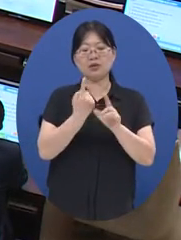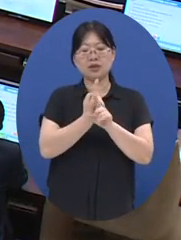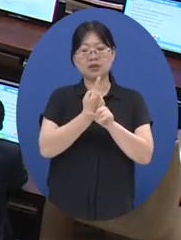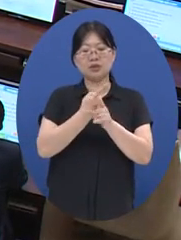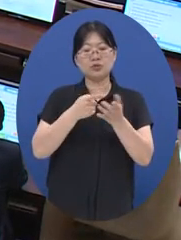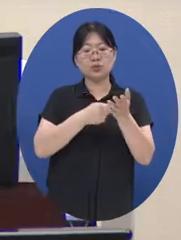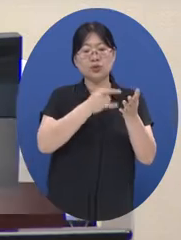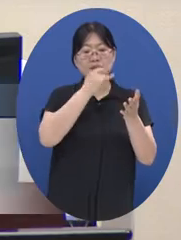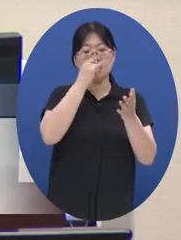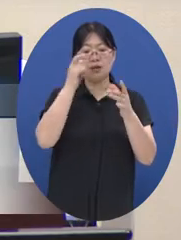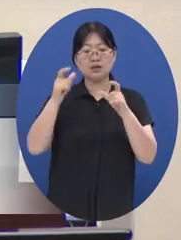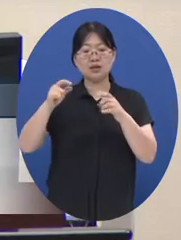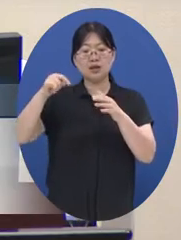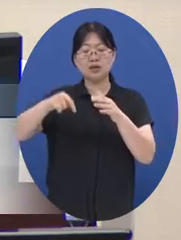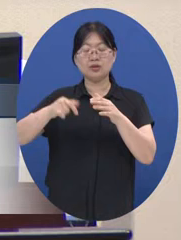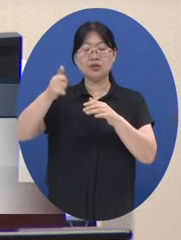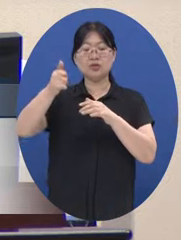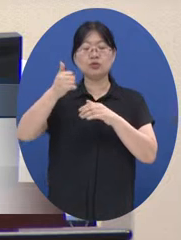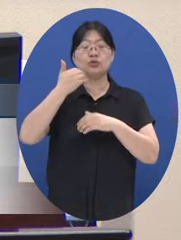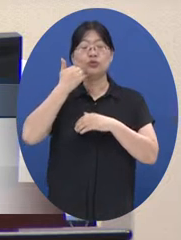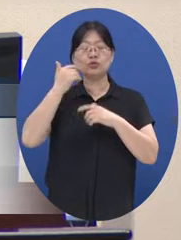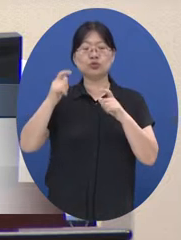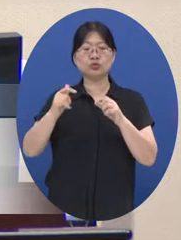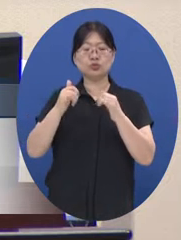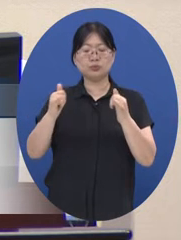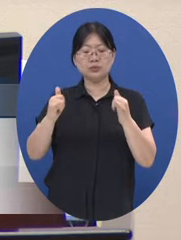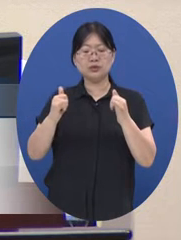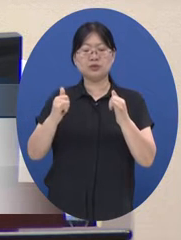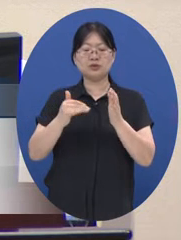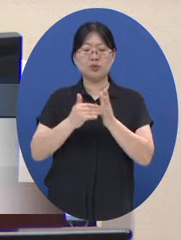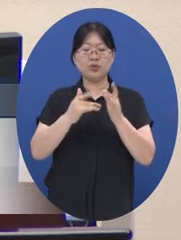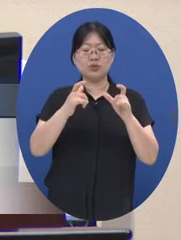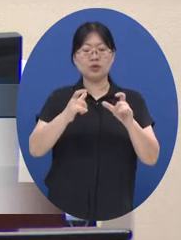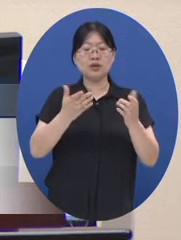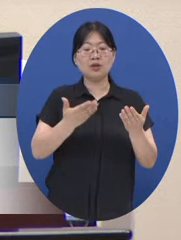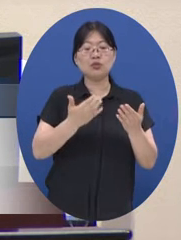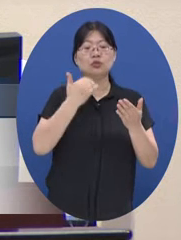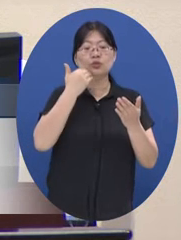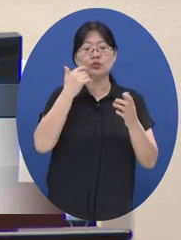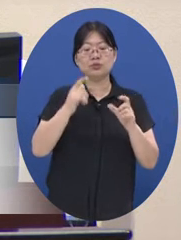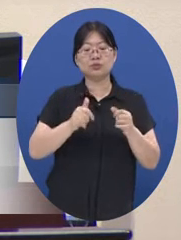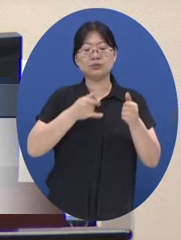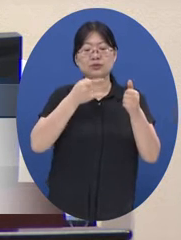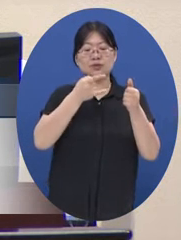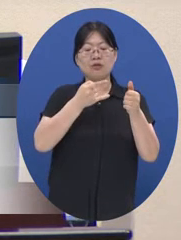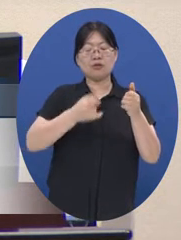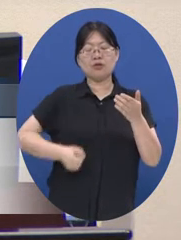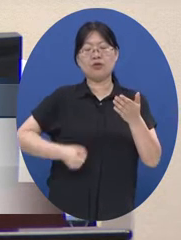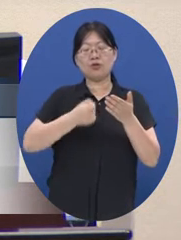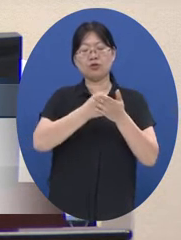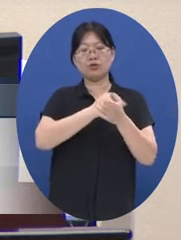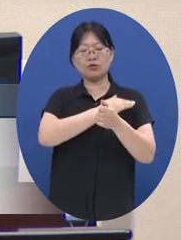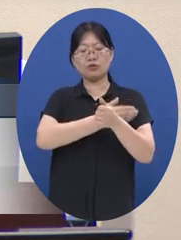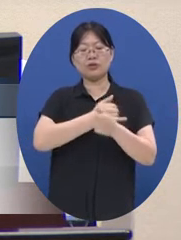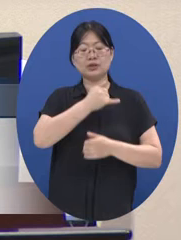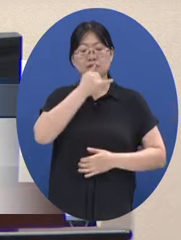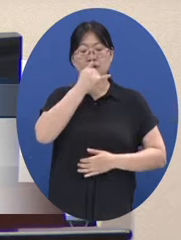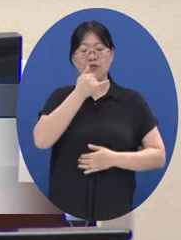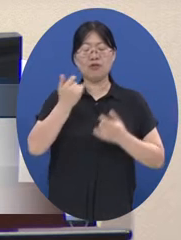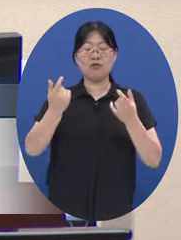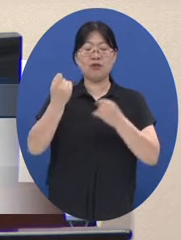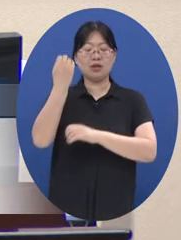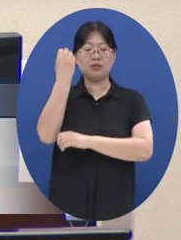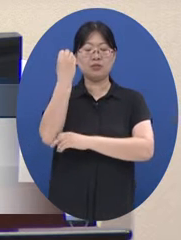촉구했습니다. 지역의 주인은 주민이고 지역에 이른 주민에게 결정권이